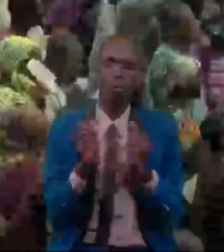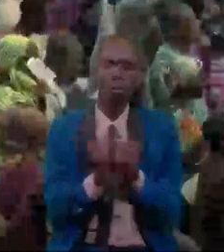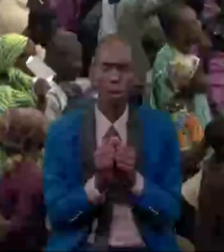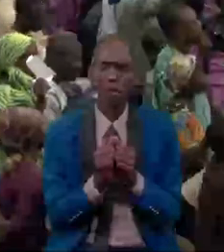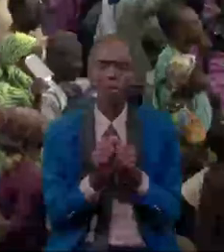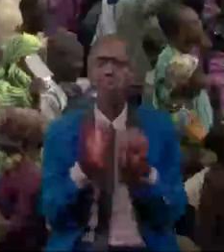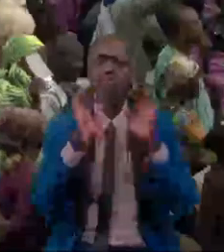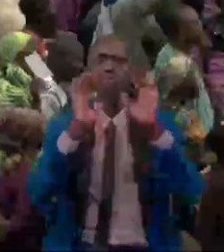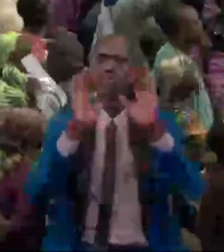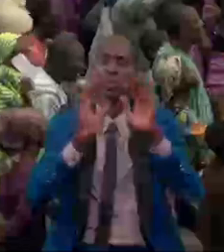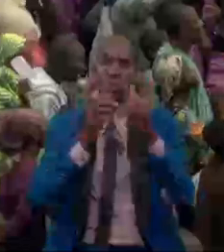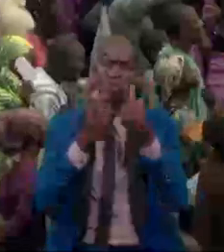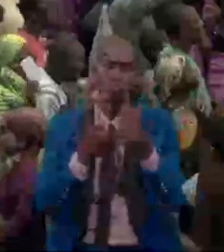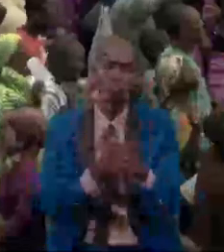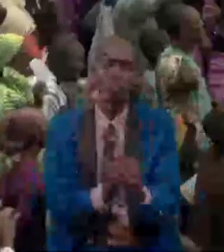prodiges.